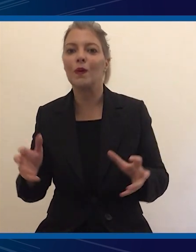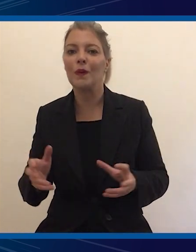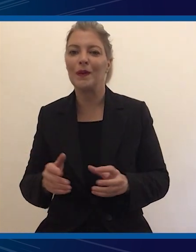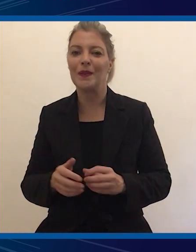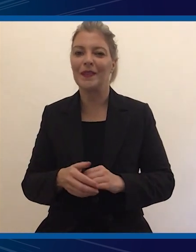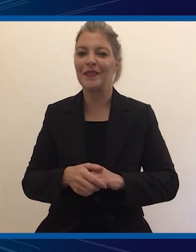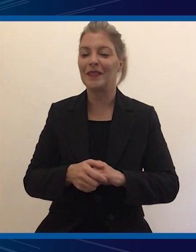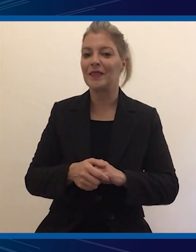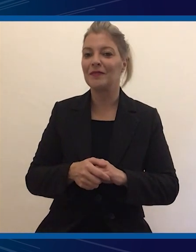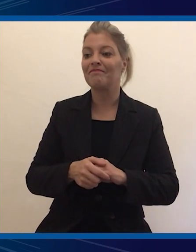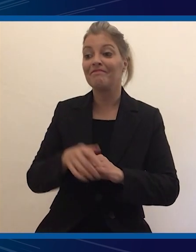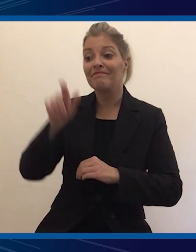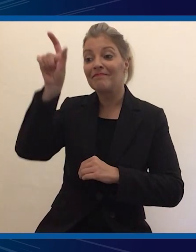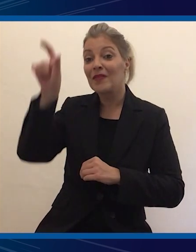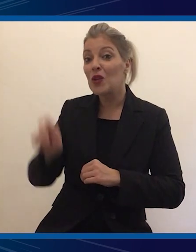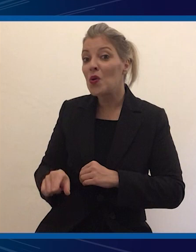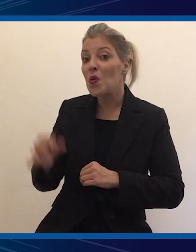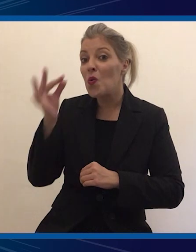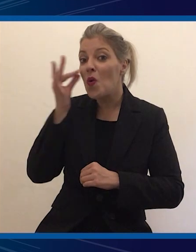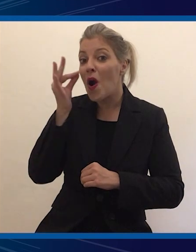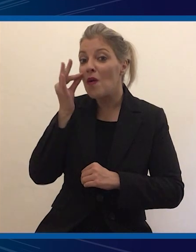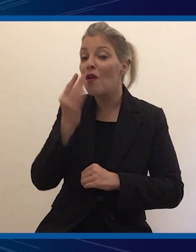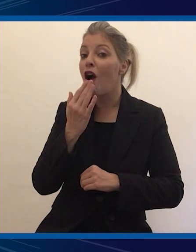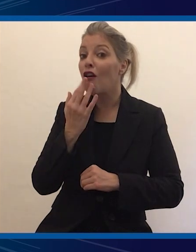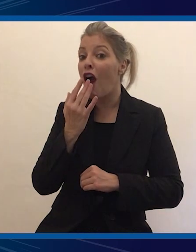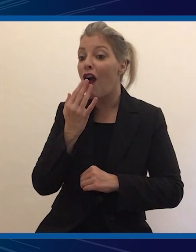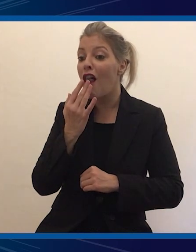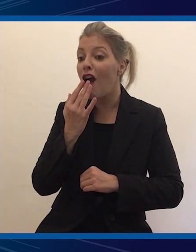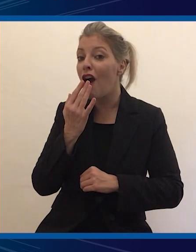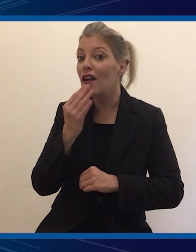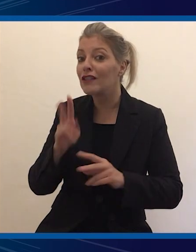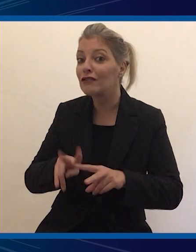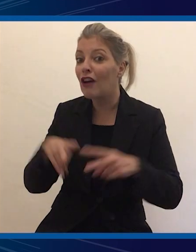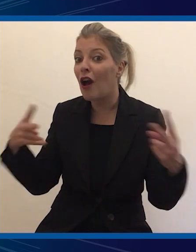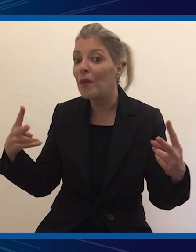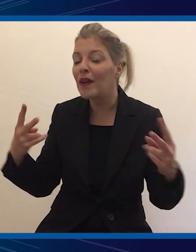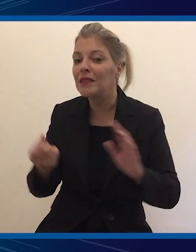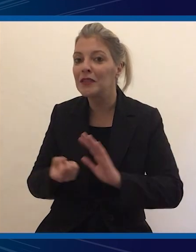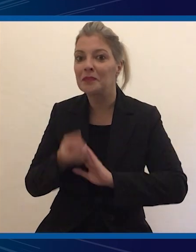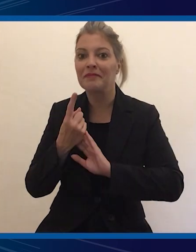Perché quando l'uomo scoprì i colori, fu l'arcobaleno.